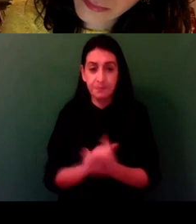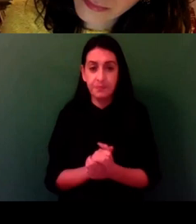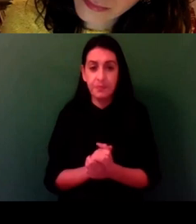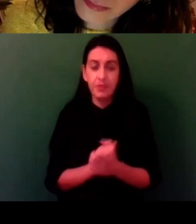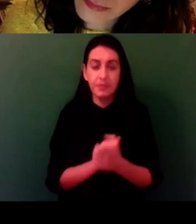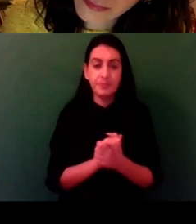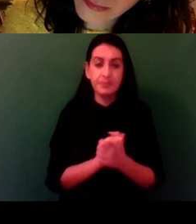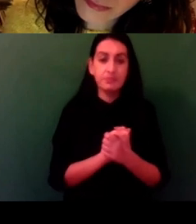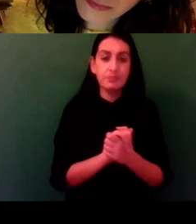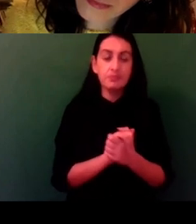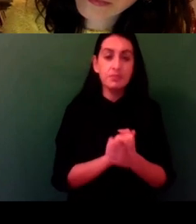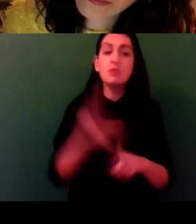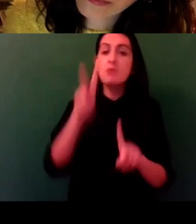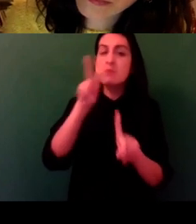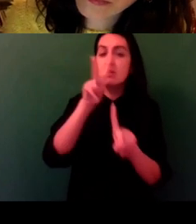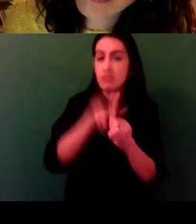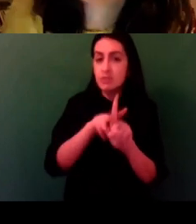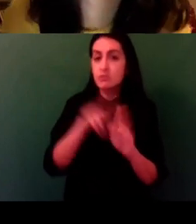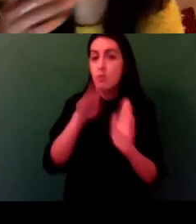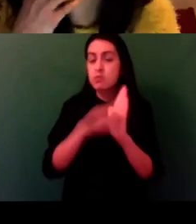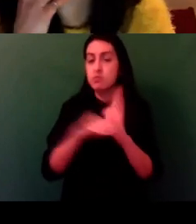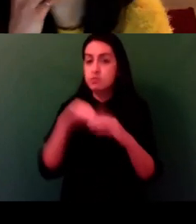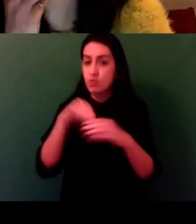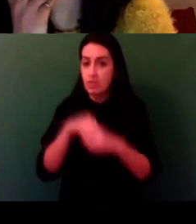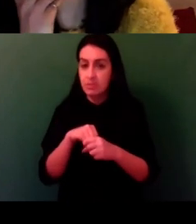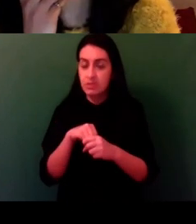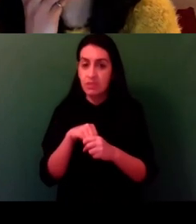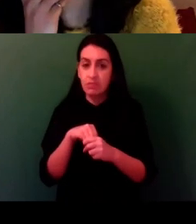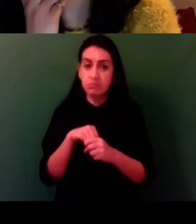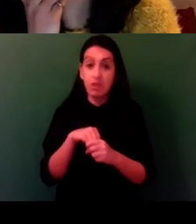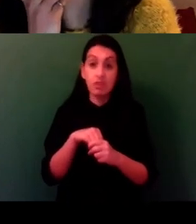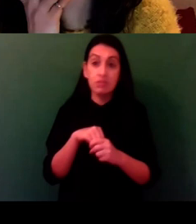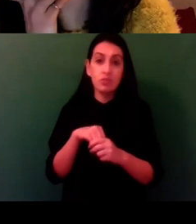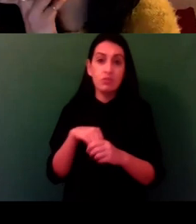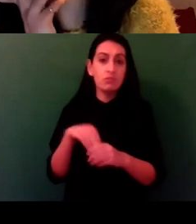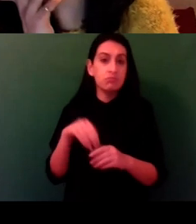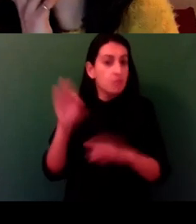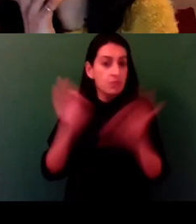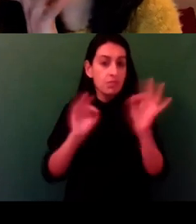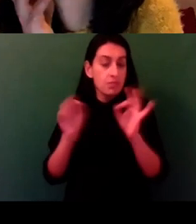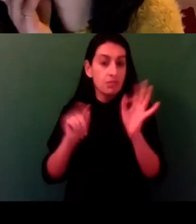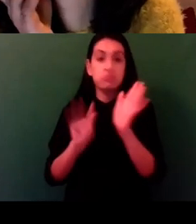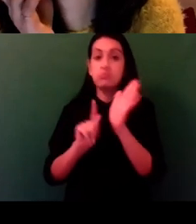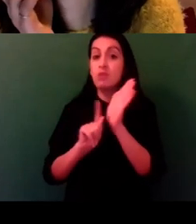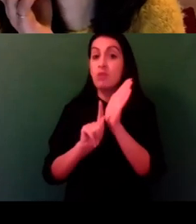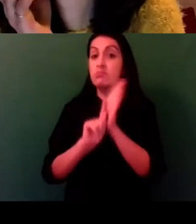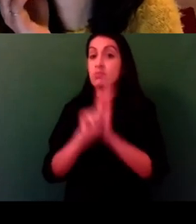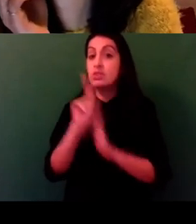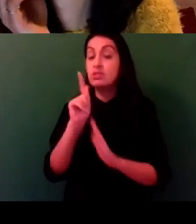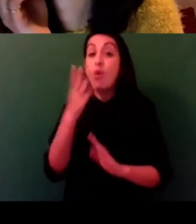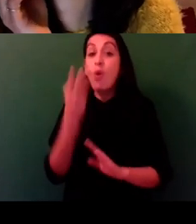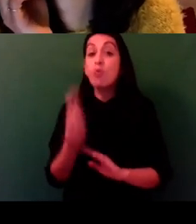katılımcı süreçlerde illaki de iyi tasarıma yol açmayabilirler. Çünkü tasarımı tasarımcılar yapar, iyi tasarımcılar iyi tasarım